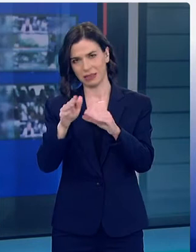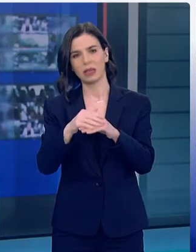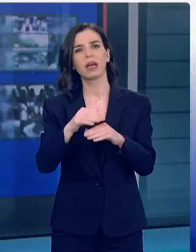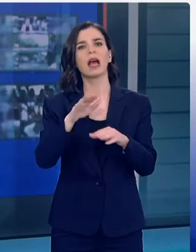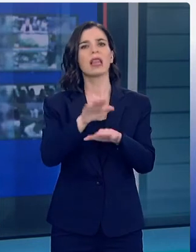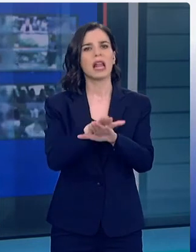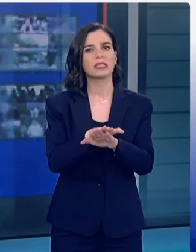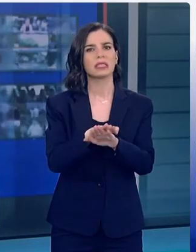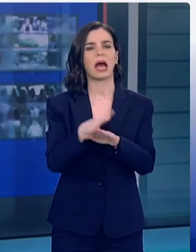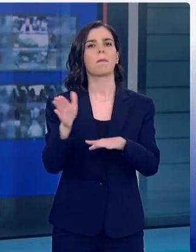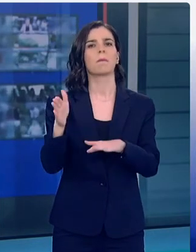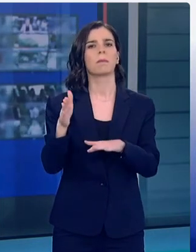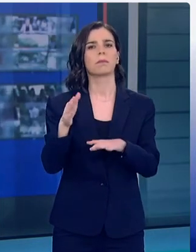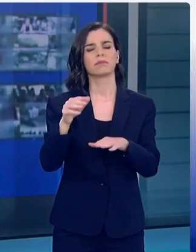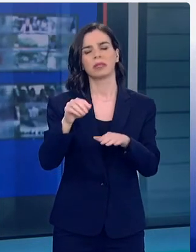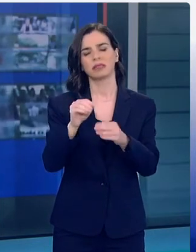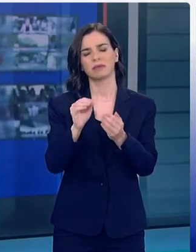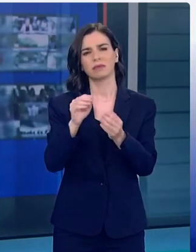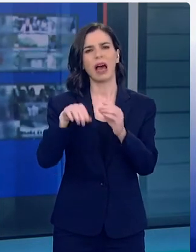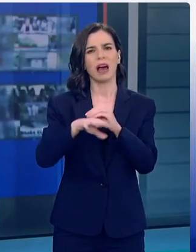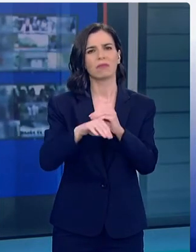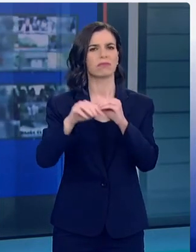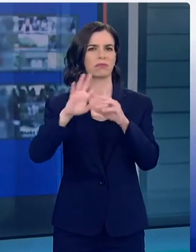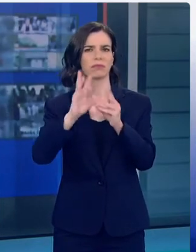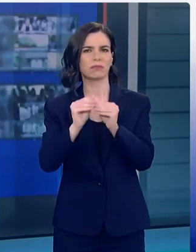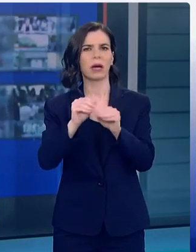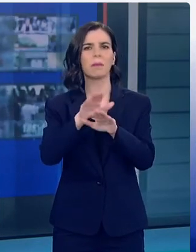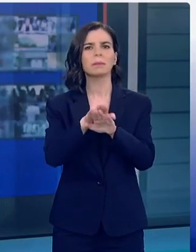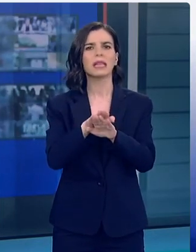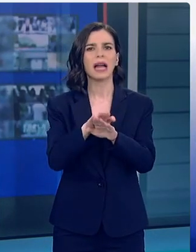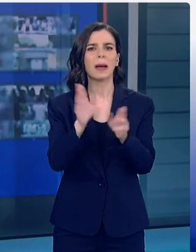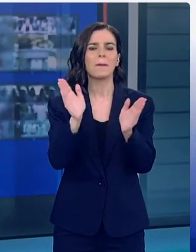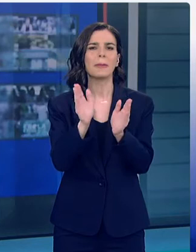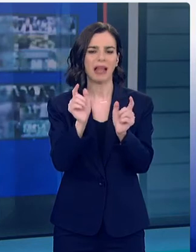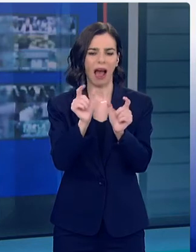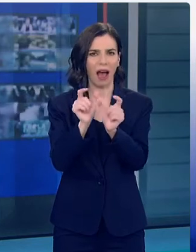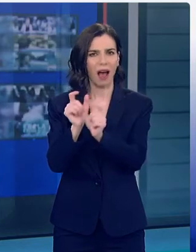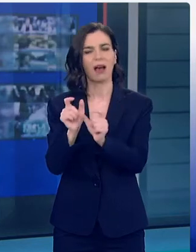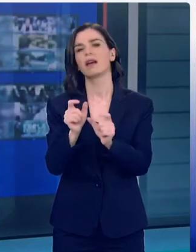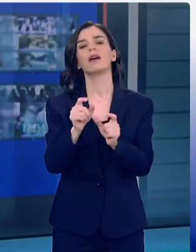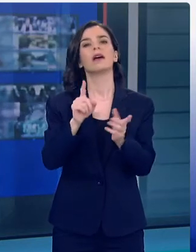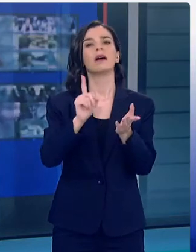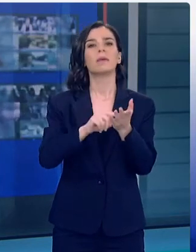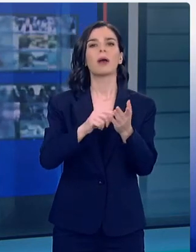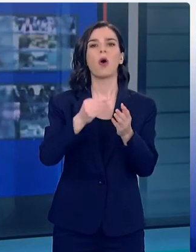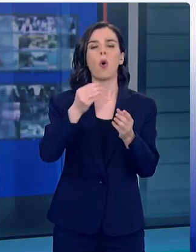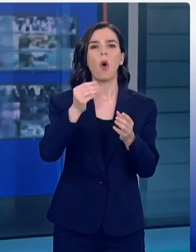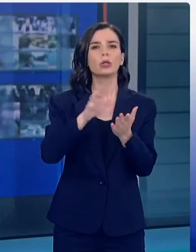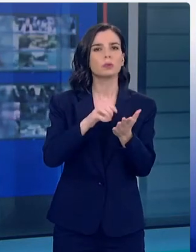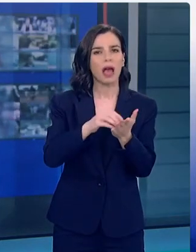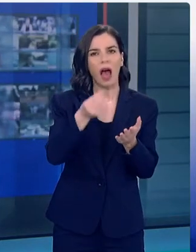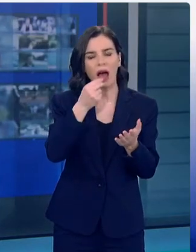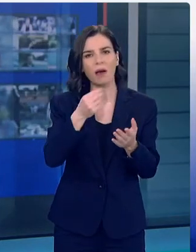θαλασσινά και τα ψάρια, όπως τα λιπαρά ψάρια και κατά προτίμηση τα μικρά, τα οποία προτιμούμε όταν τρώμε ψάρια, τη συχνή κατανάλωση οσπρίων,